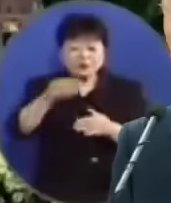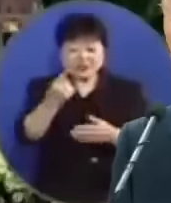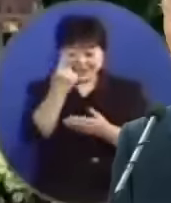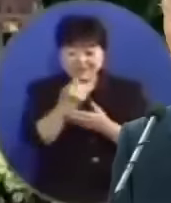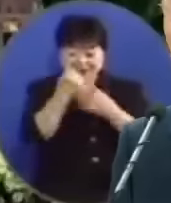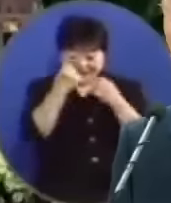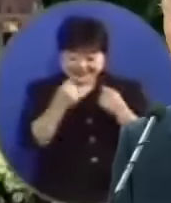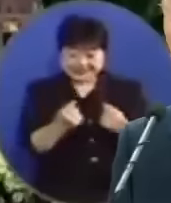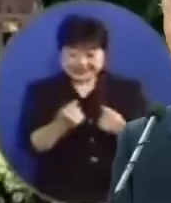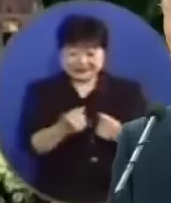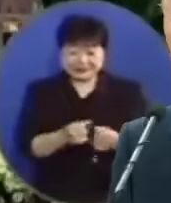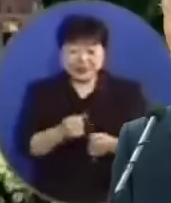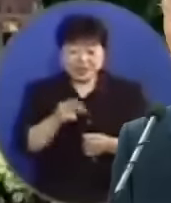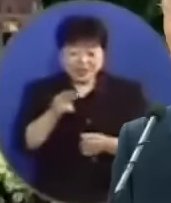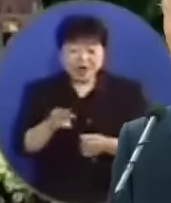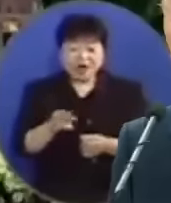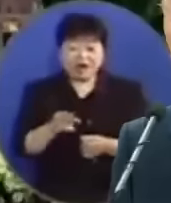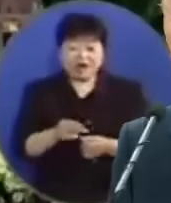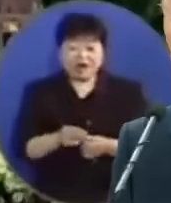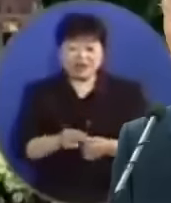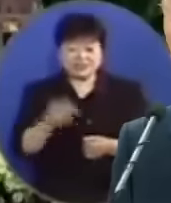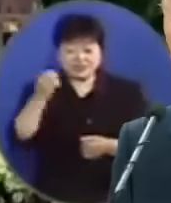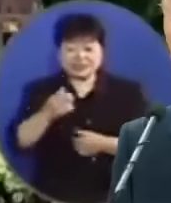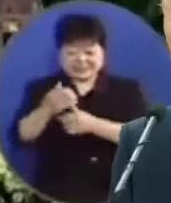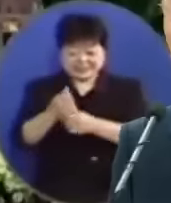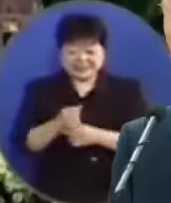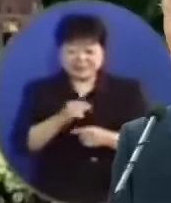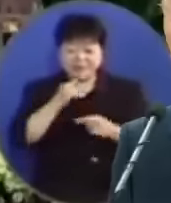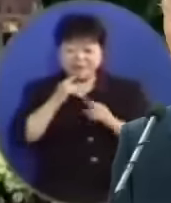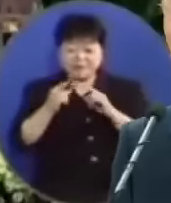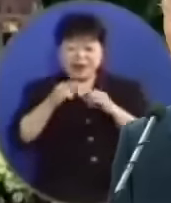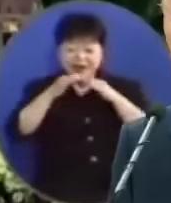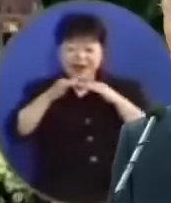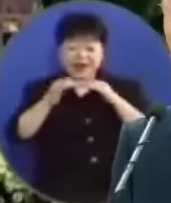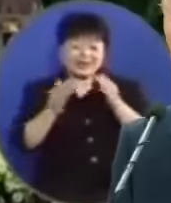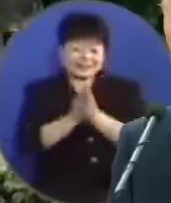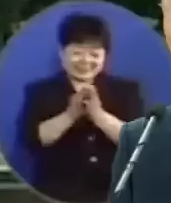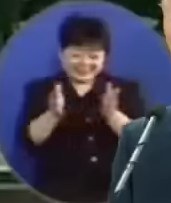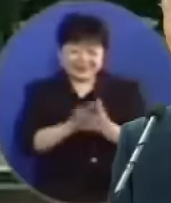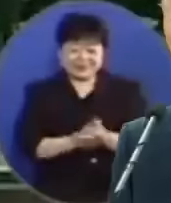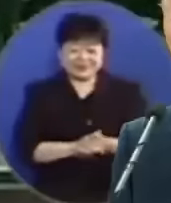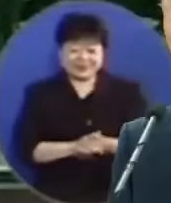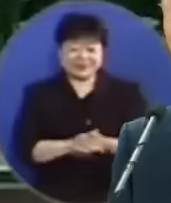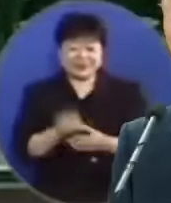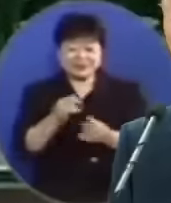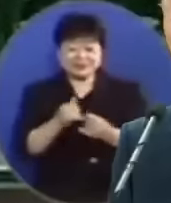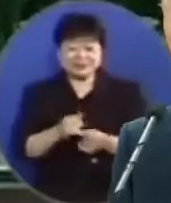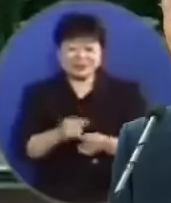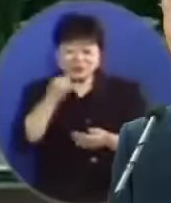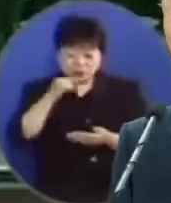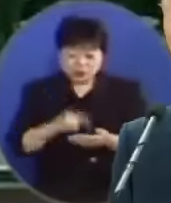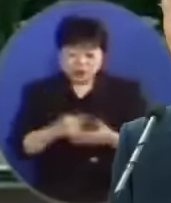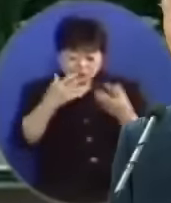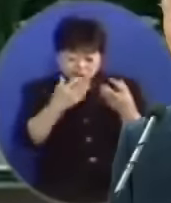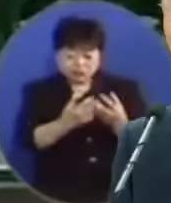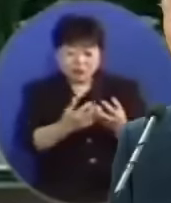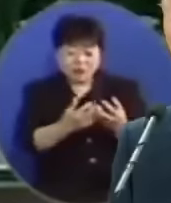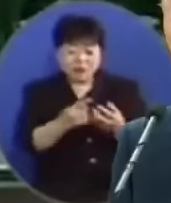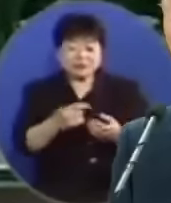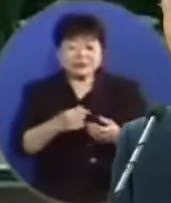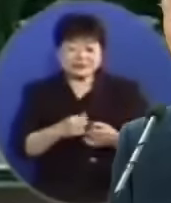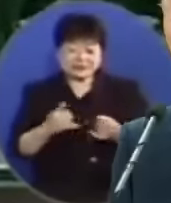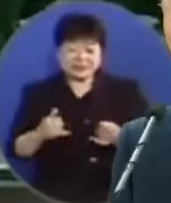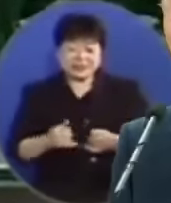임하시면 우리의 혀가 성령께서 사로잡혀 방언을 말하기 시작하는 것입니다. 어떤 사람은 쉽게 충만하고 어떤